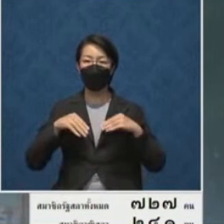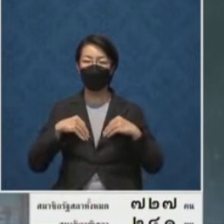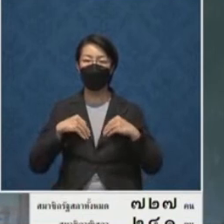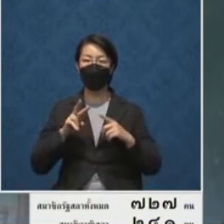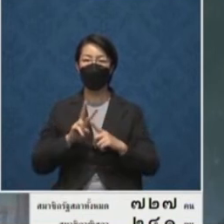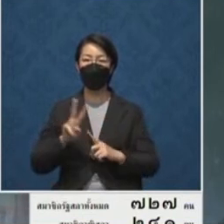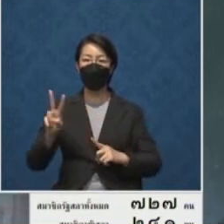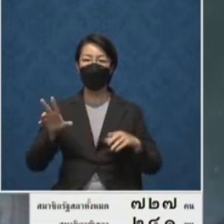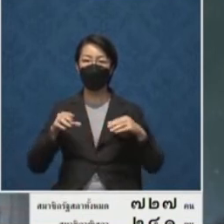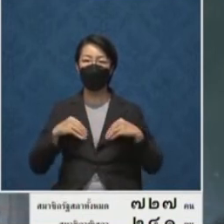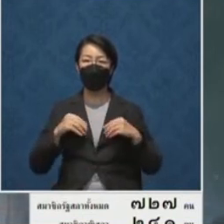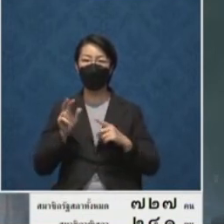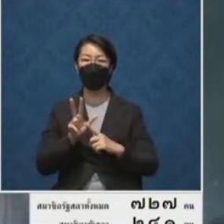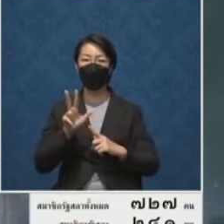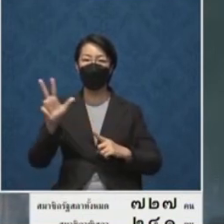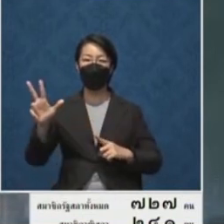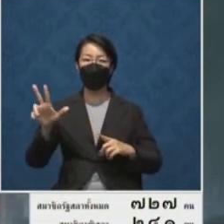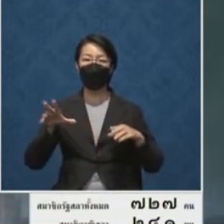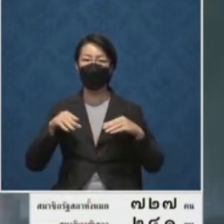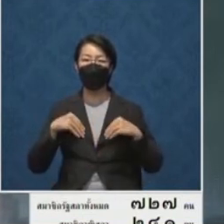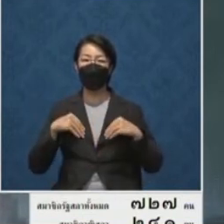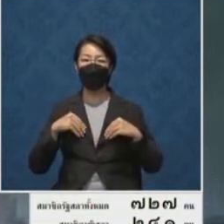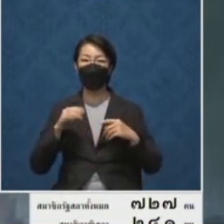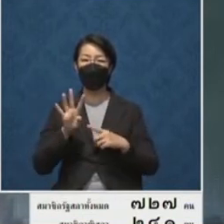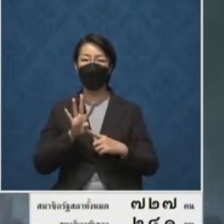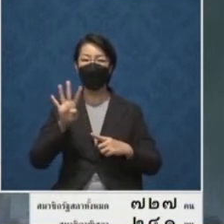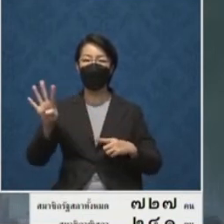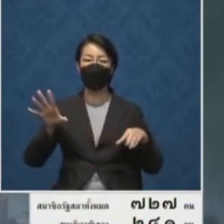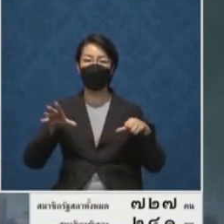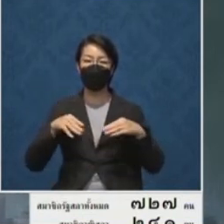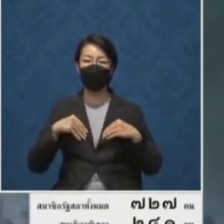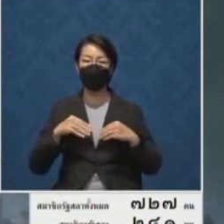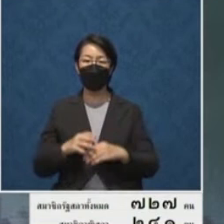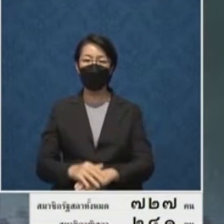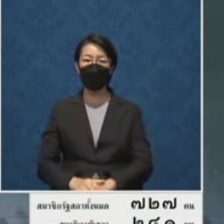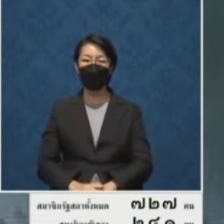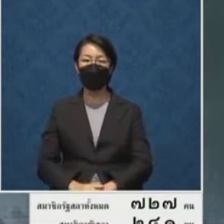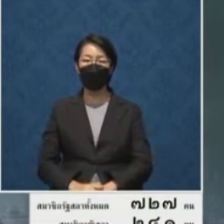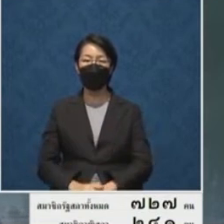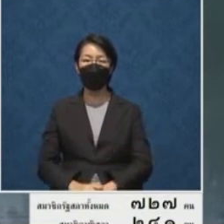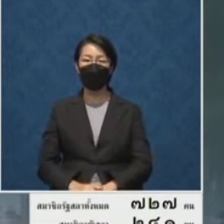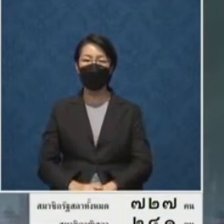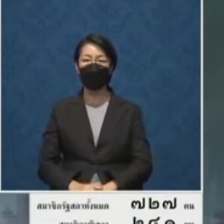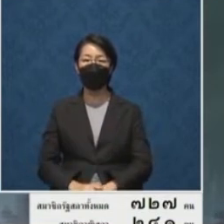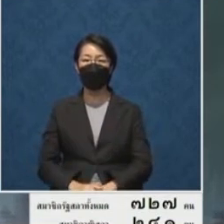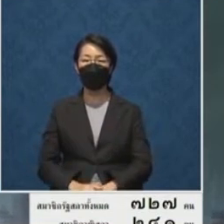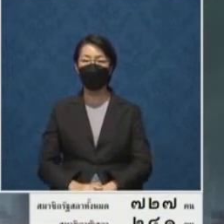การ2รับหลักการ3รับหลักการ4รับหลักการครับ